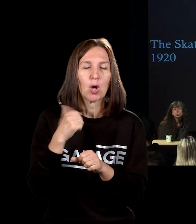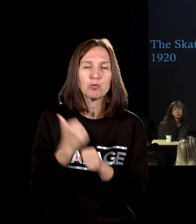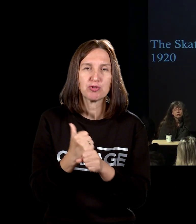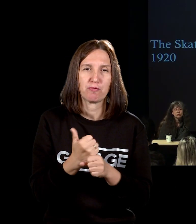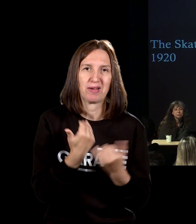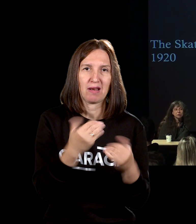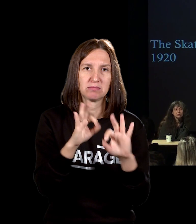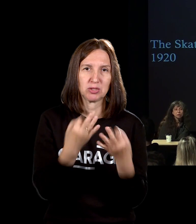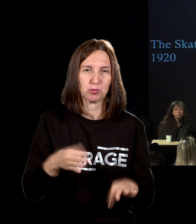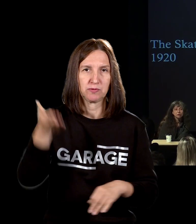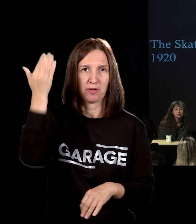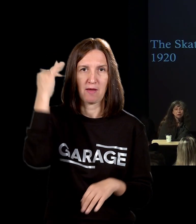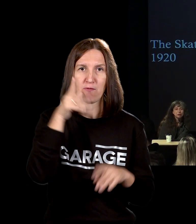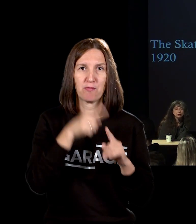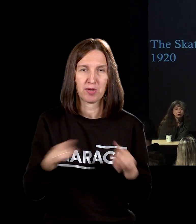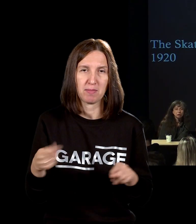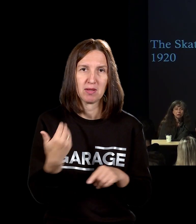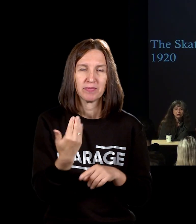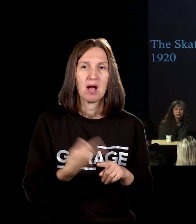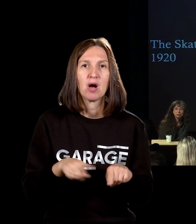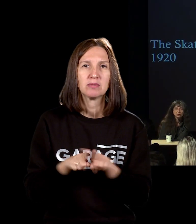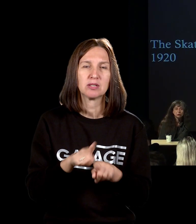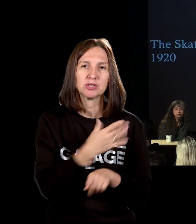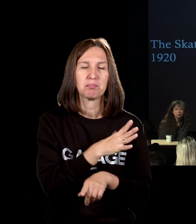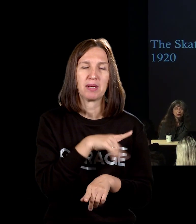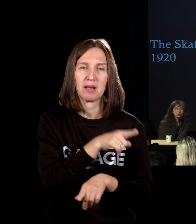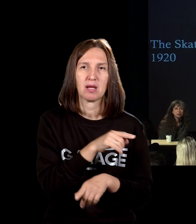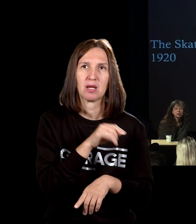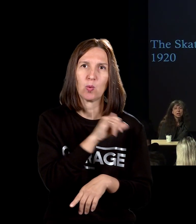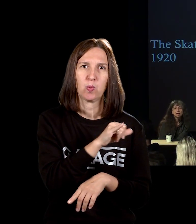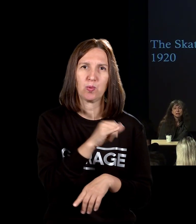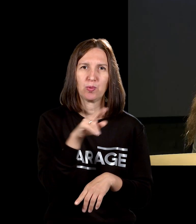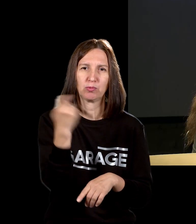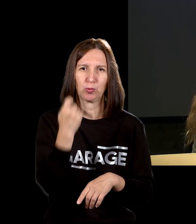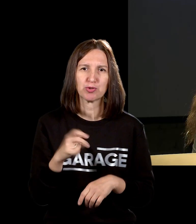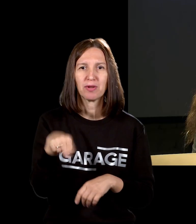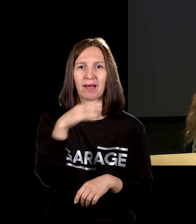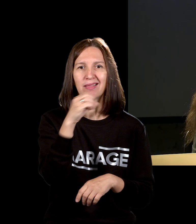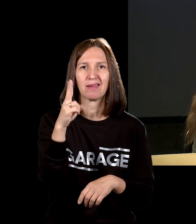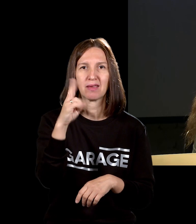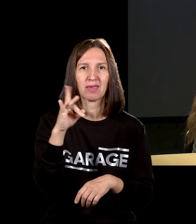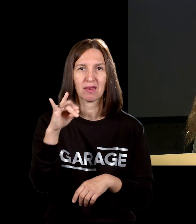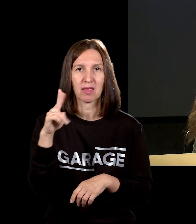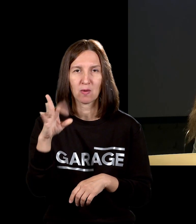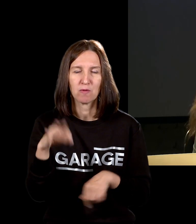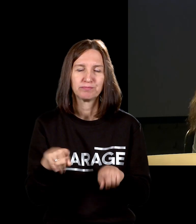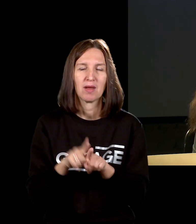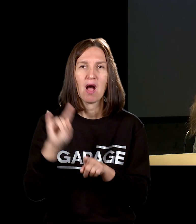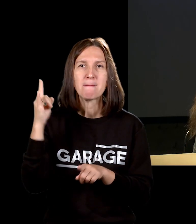ключевых, да, для искусства того времени. Это манекены и автоматы у де Кирика, это манекены